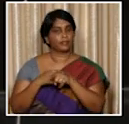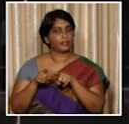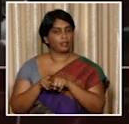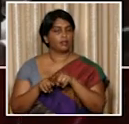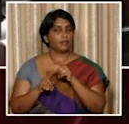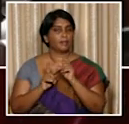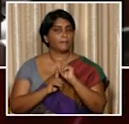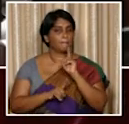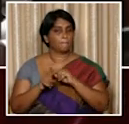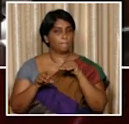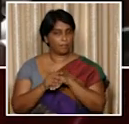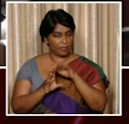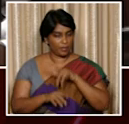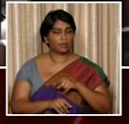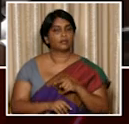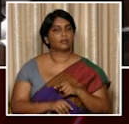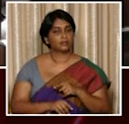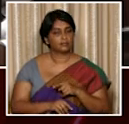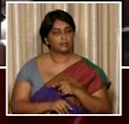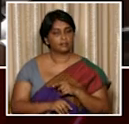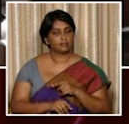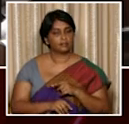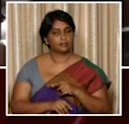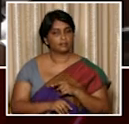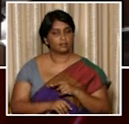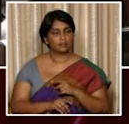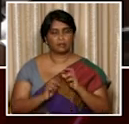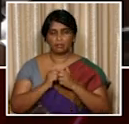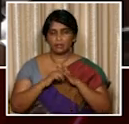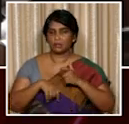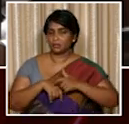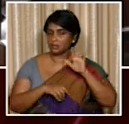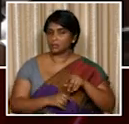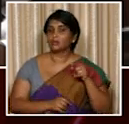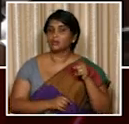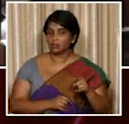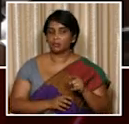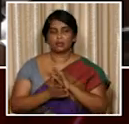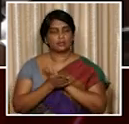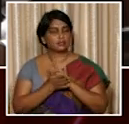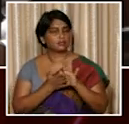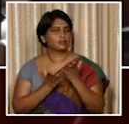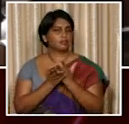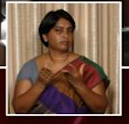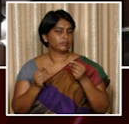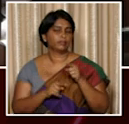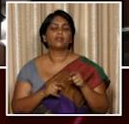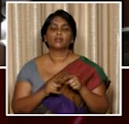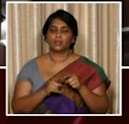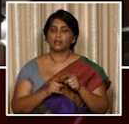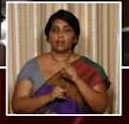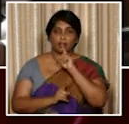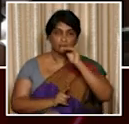போது இதற்கான அமைதியான ஏற்பாடுகளை செய்து பாராளுமன்ற செயலாளர் நாயகத்துக்கு தேவையான சகல ஒத்துழைப்புகளையும்